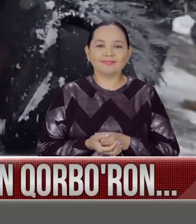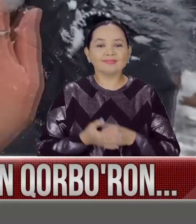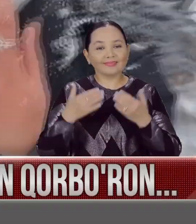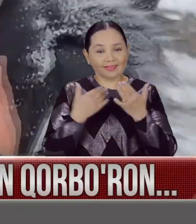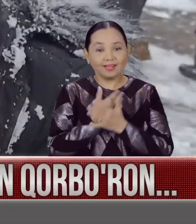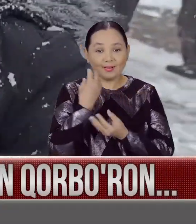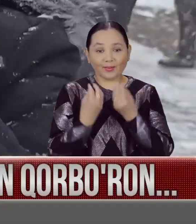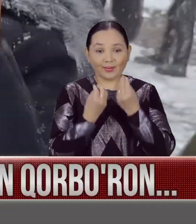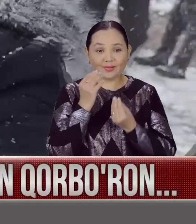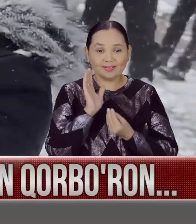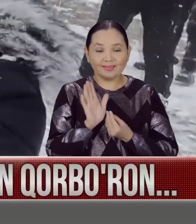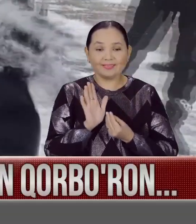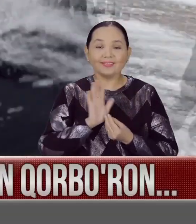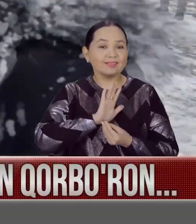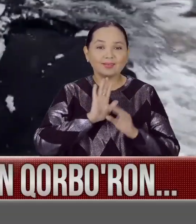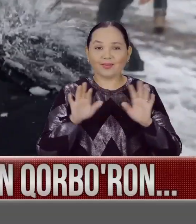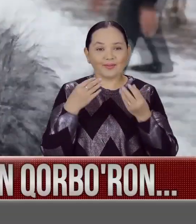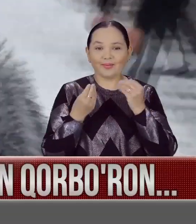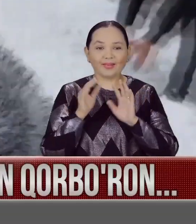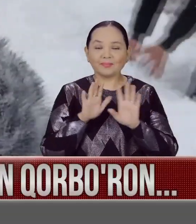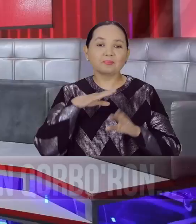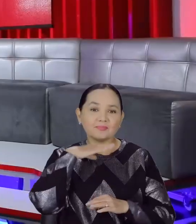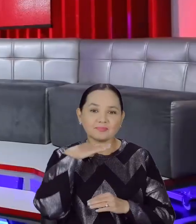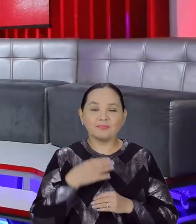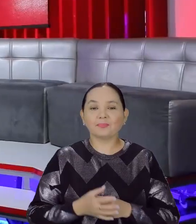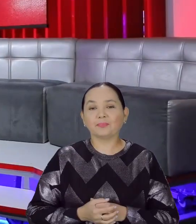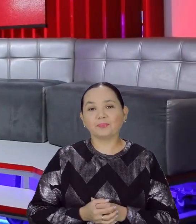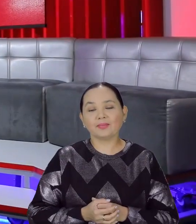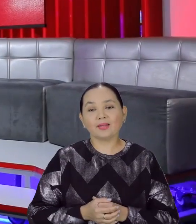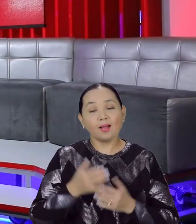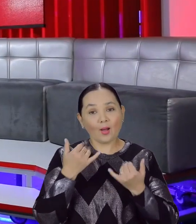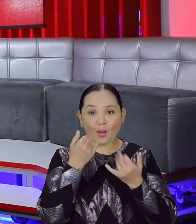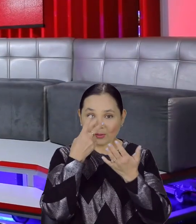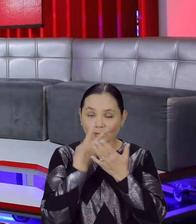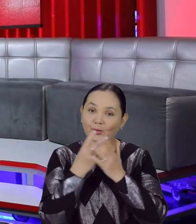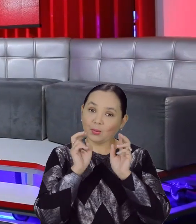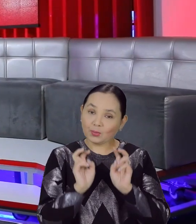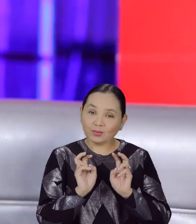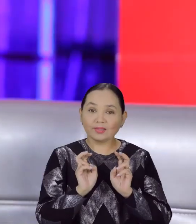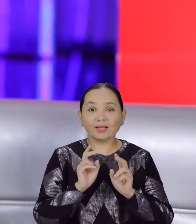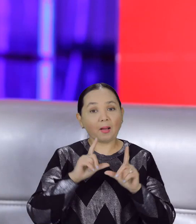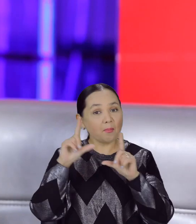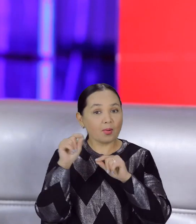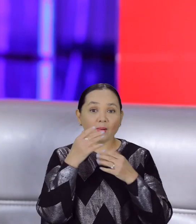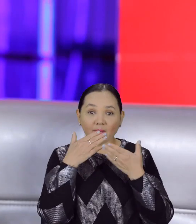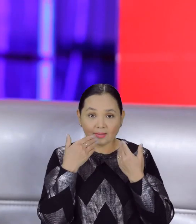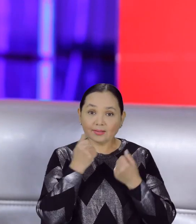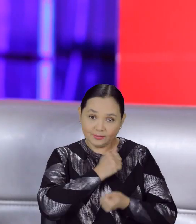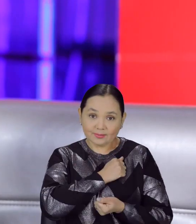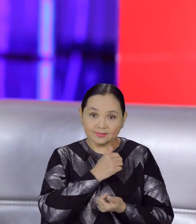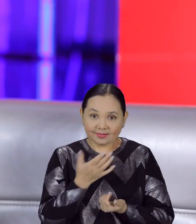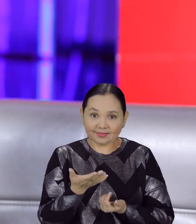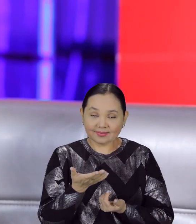Yana o'ynaysizmi? Yo'q, men o'ynamayman. Hozir ko'rib o'tirib bekor bormagan ekanman, deyapsanmi